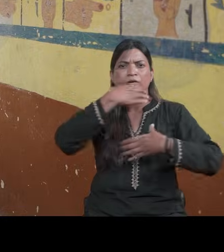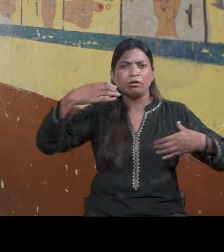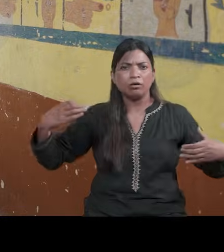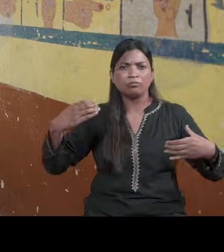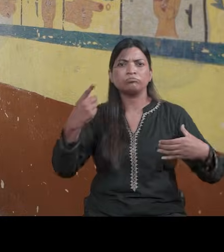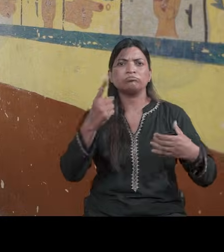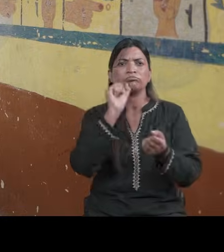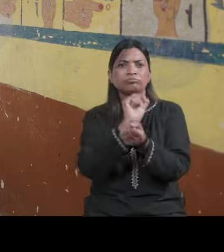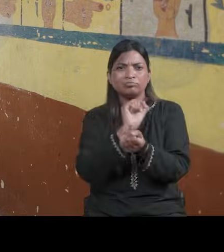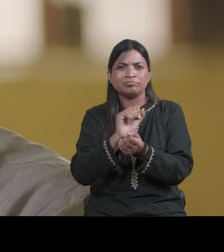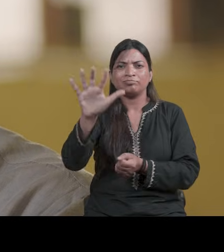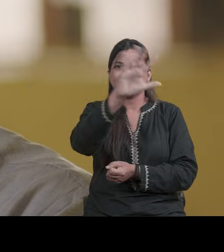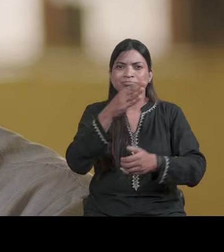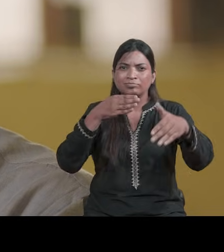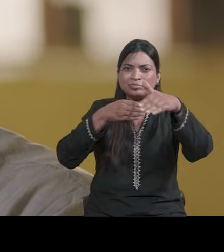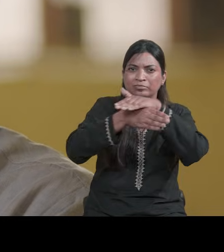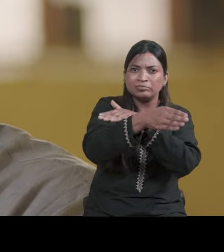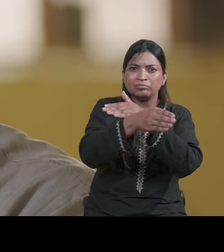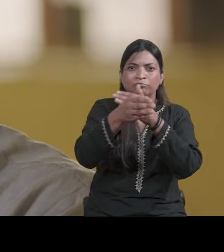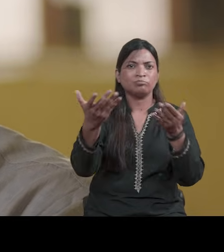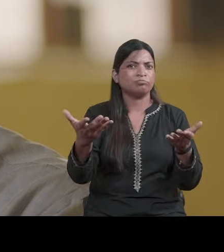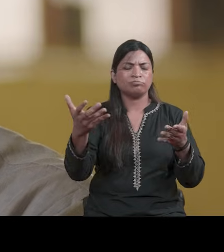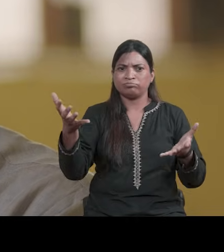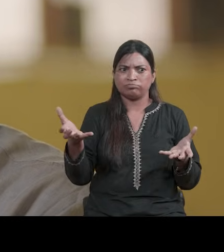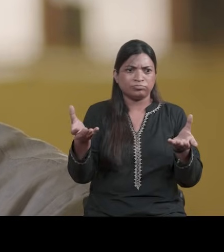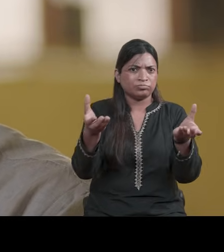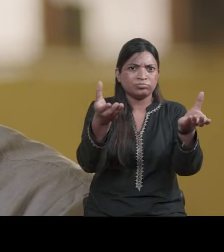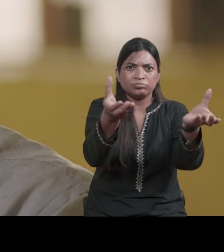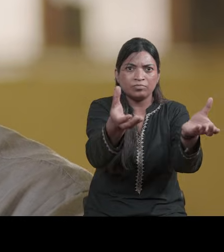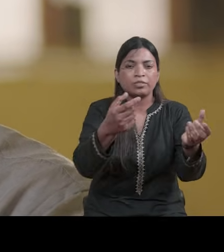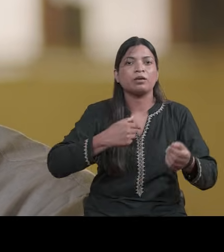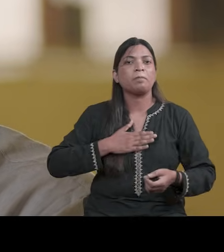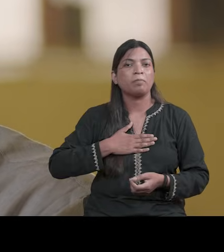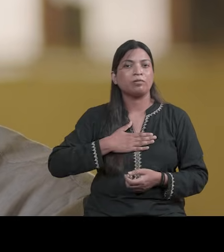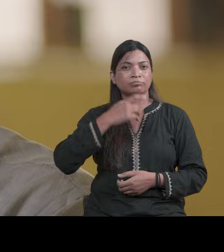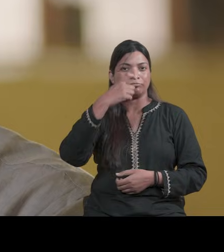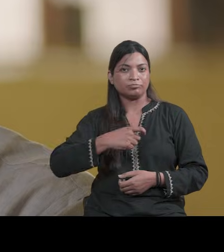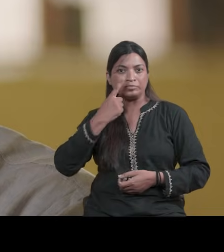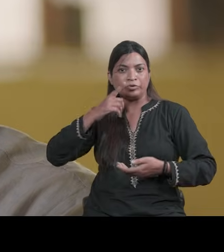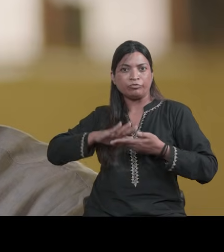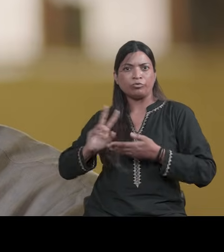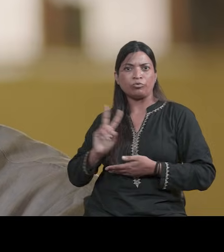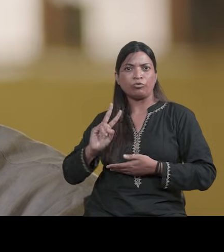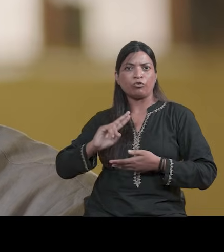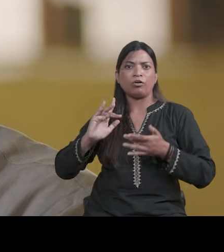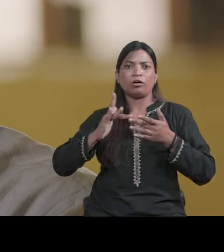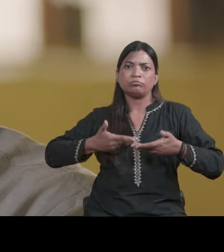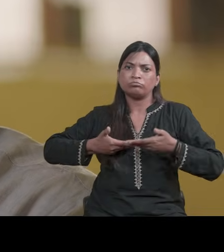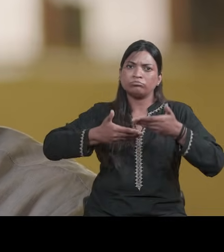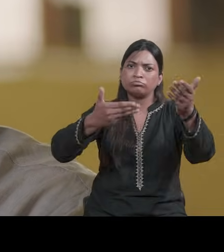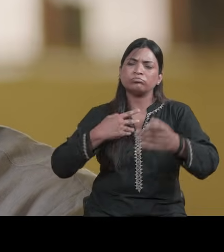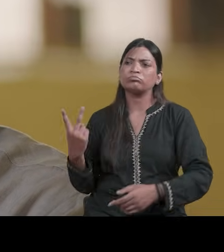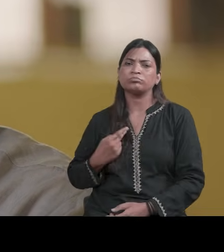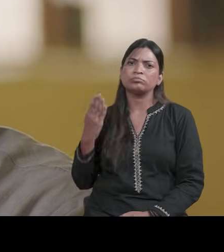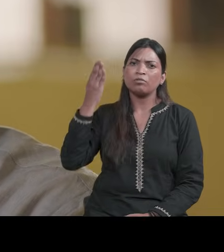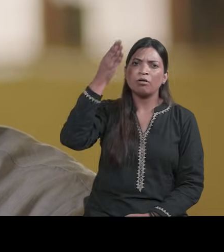थाने में पहुँची थी। मुझे फिर और मेरी वाइफ मोनिका जी को बुलाया गया था। हम लोगों ने साइन लैंग्वेज को समझने का प्रयास किया, लेकिन